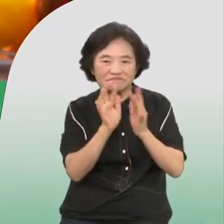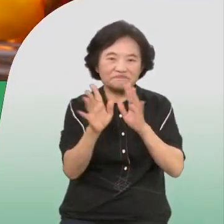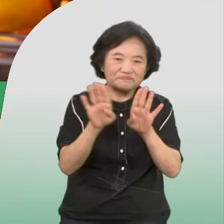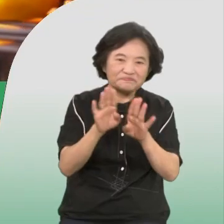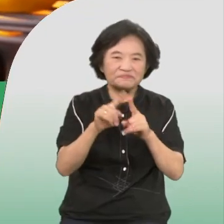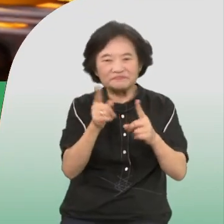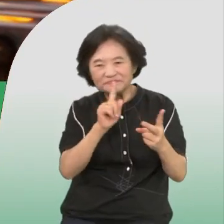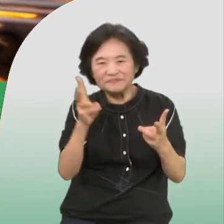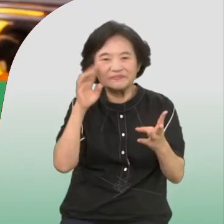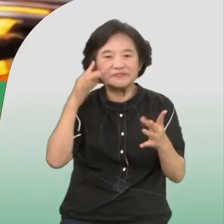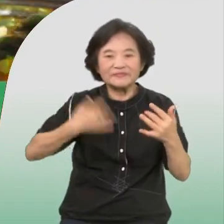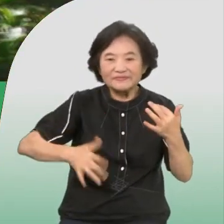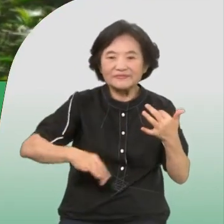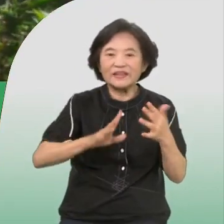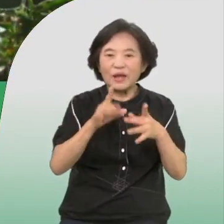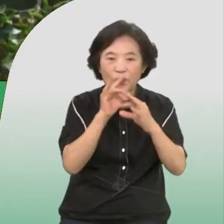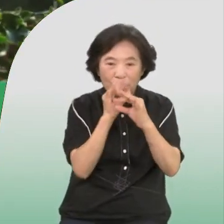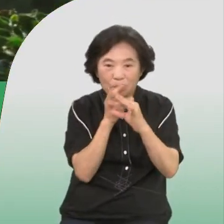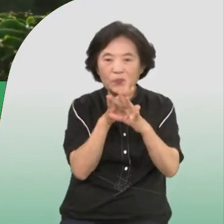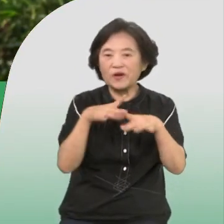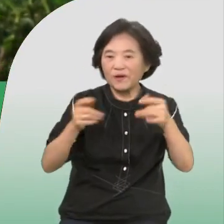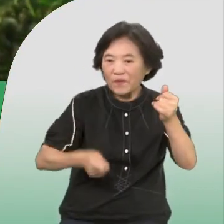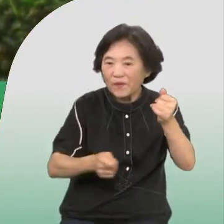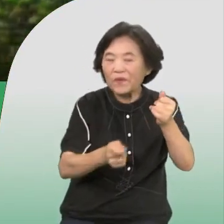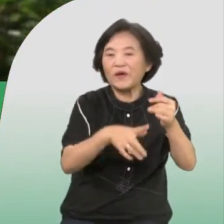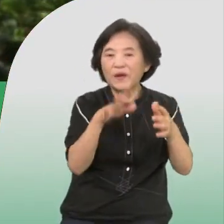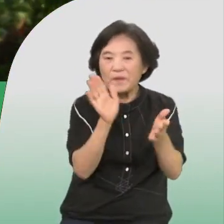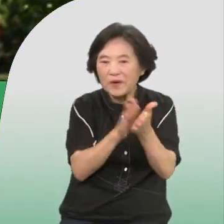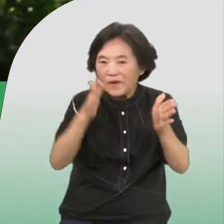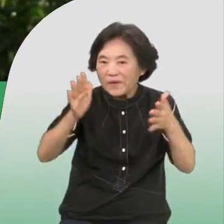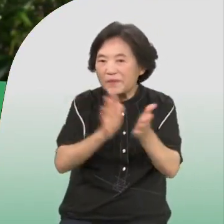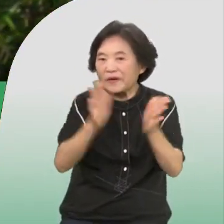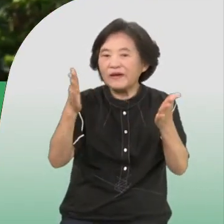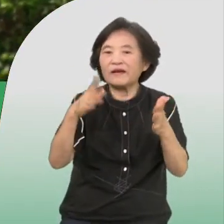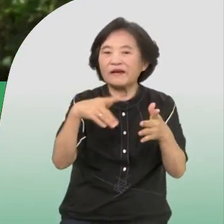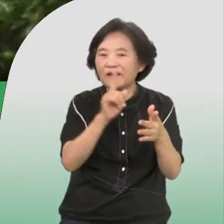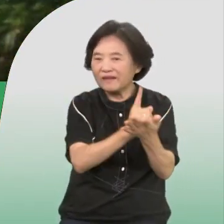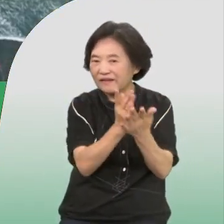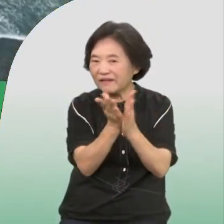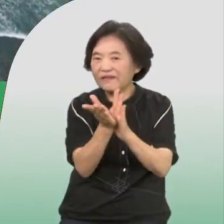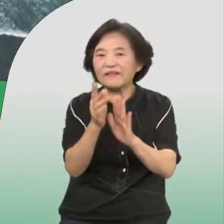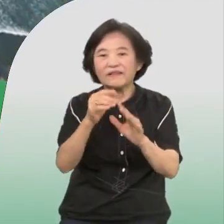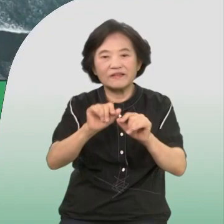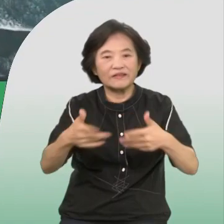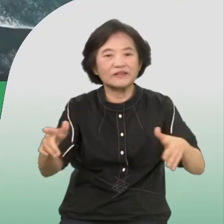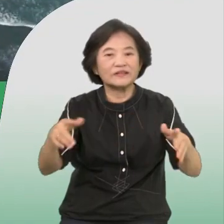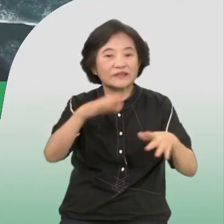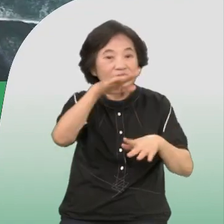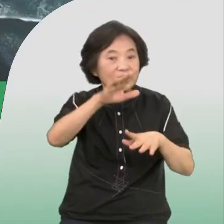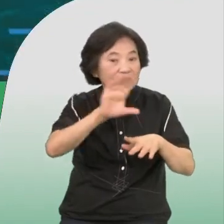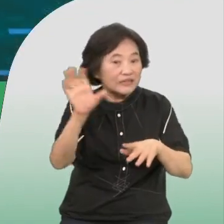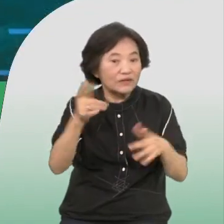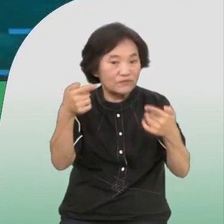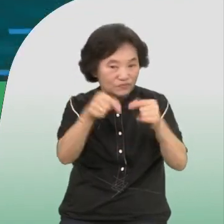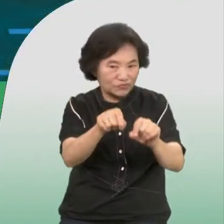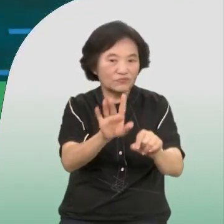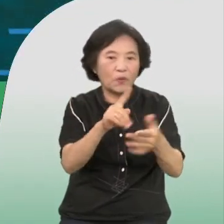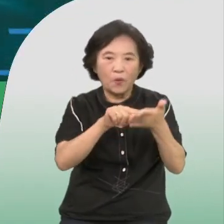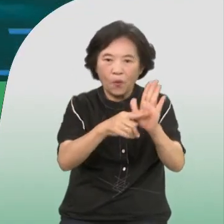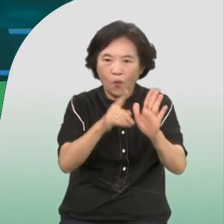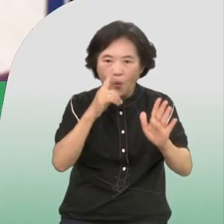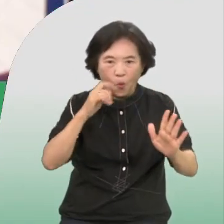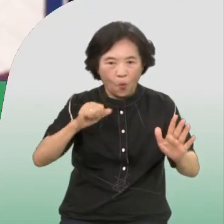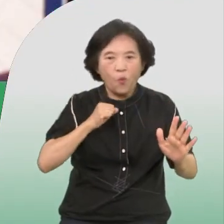家的塔歌、锣鼓、山歌两调，传统客家音乐的元素，展现出客家世界博览会的气